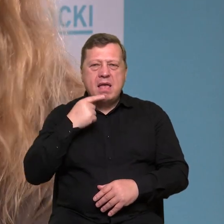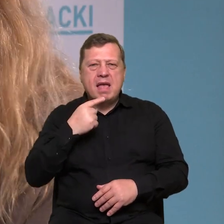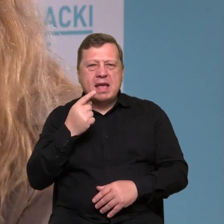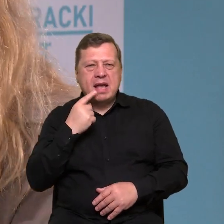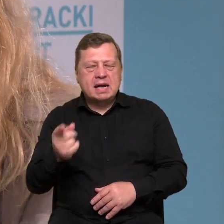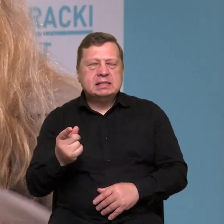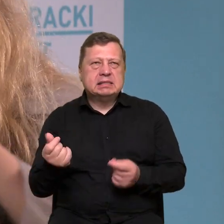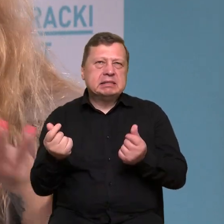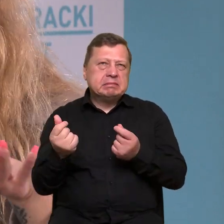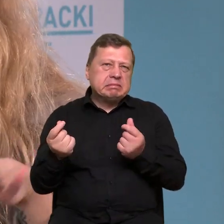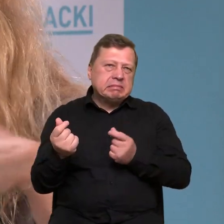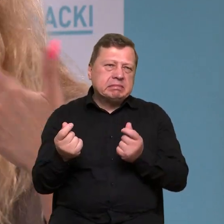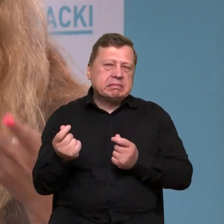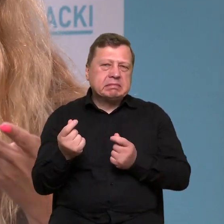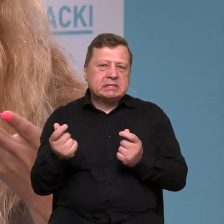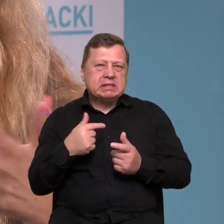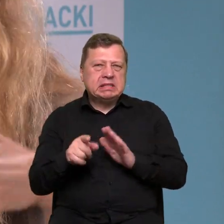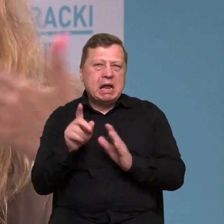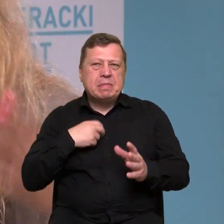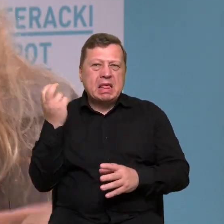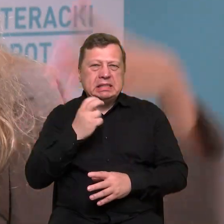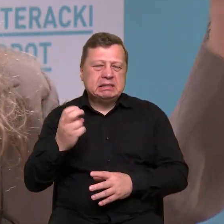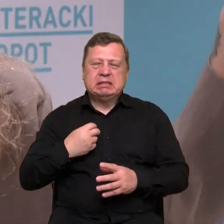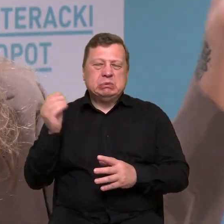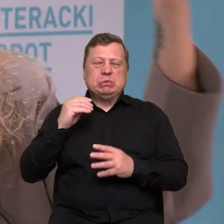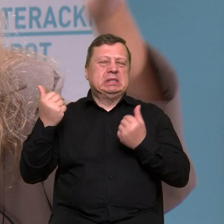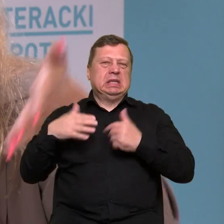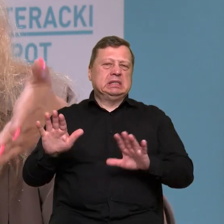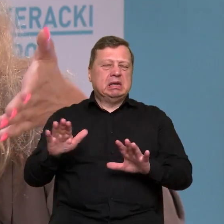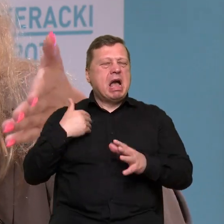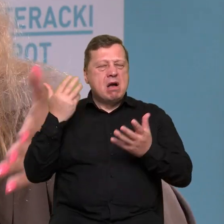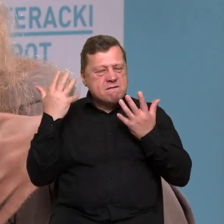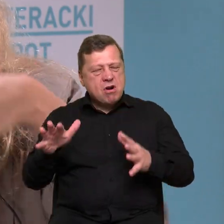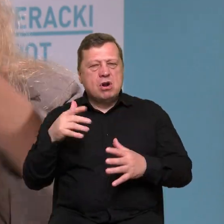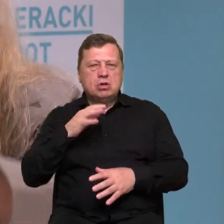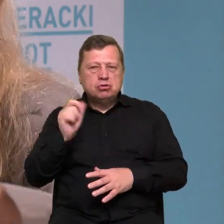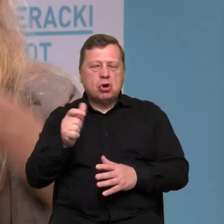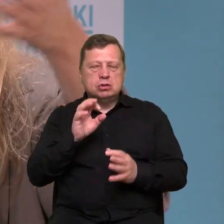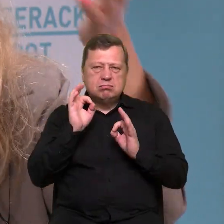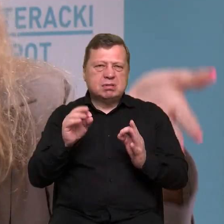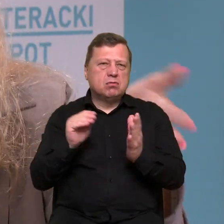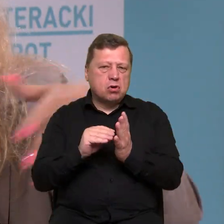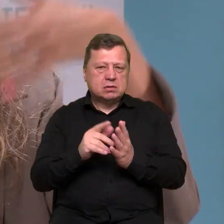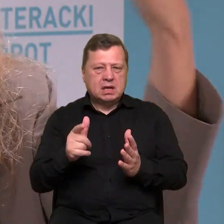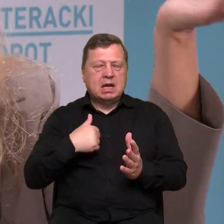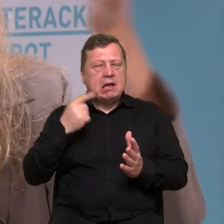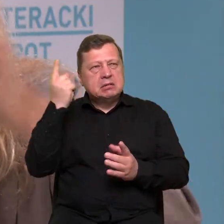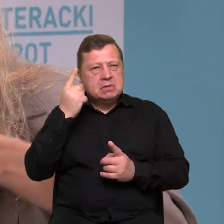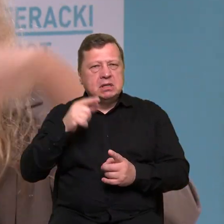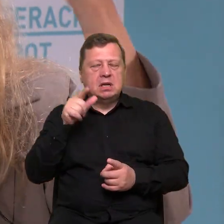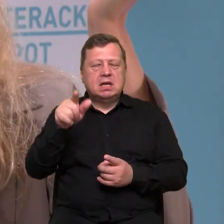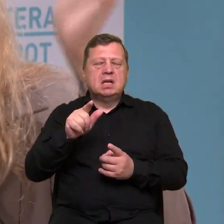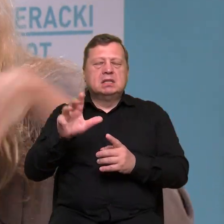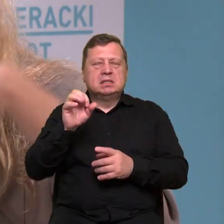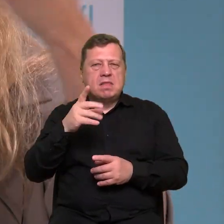by nie był dla mnie ciekawy. Wolałam czegoś bardziej pragmatycznego, a więc studiowałam